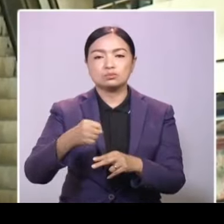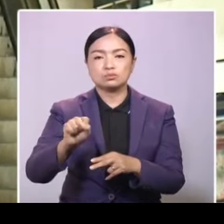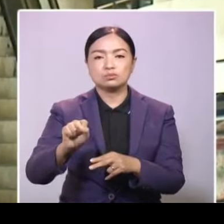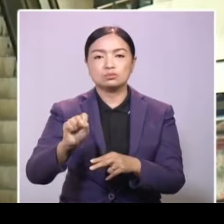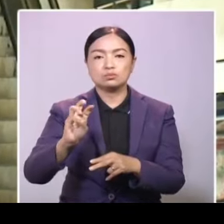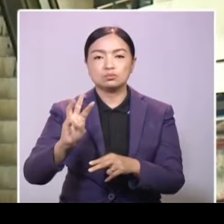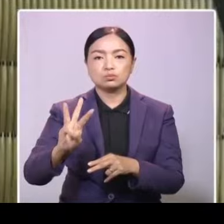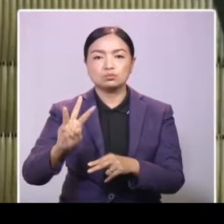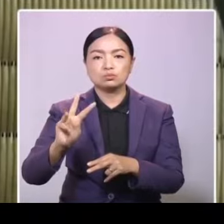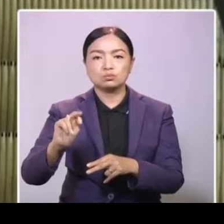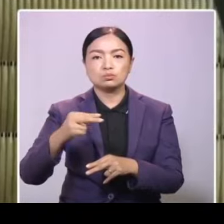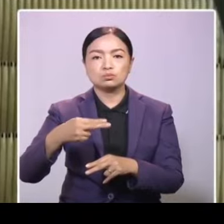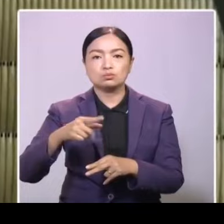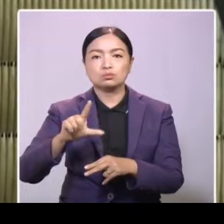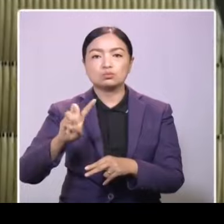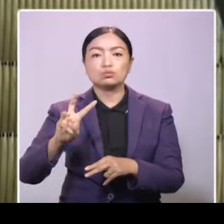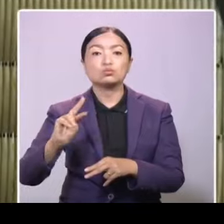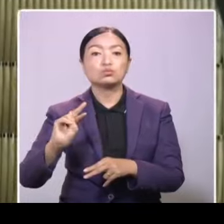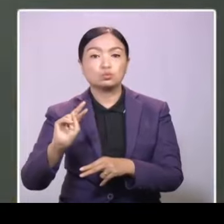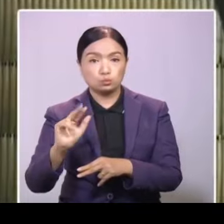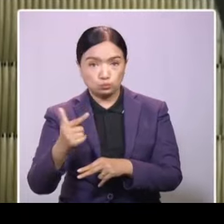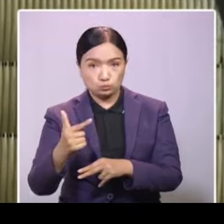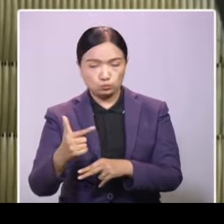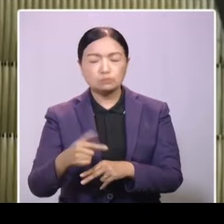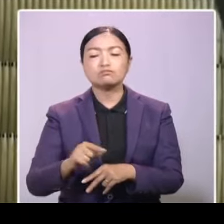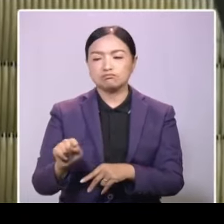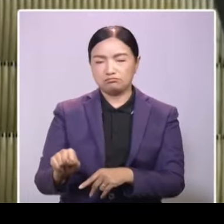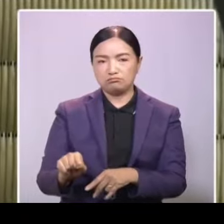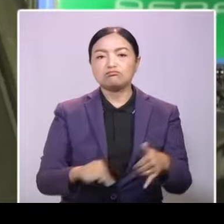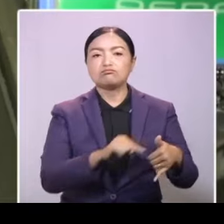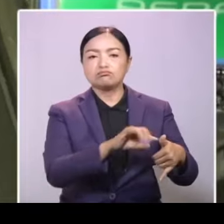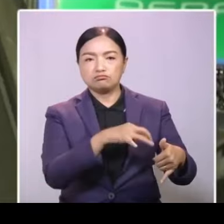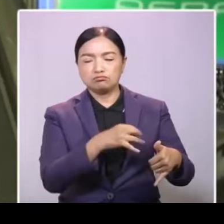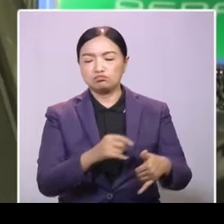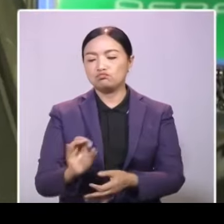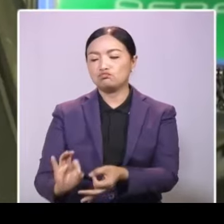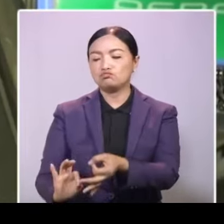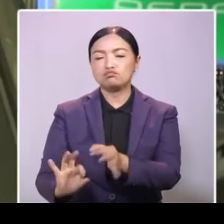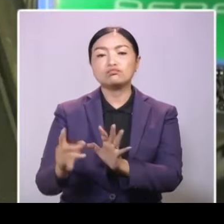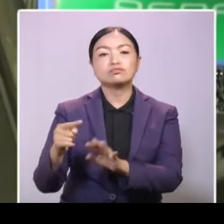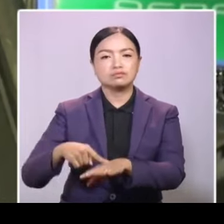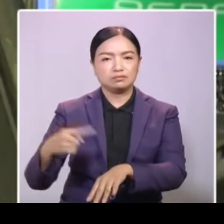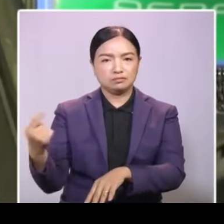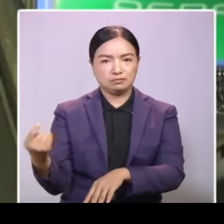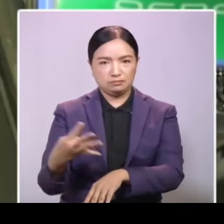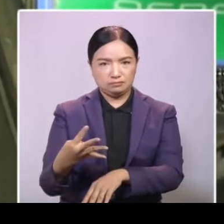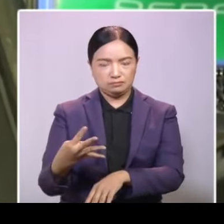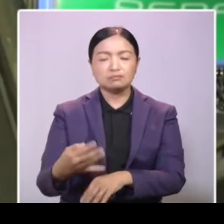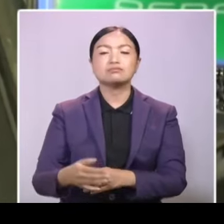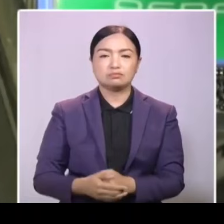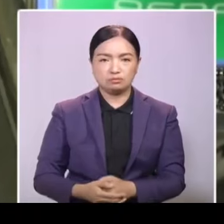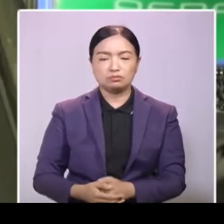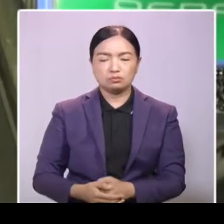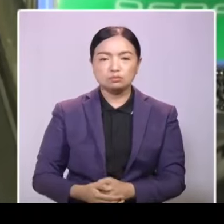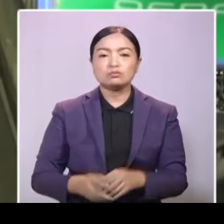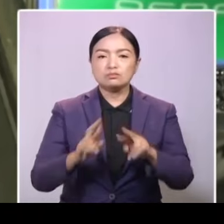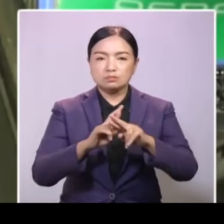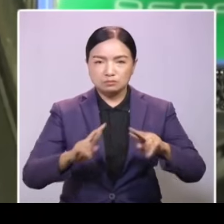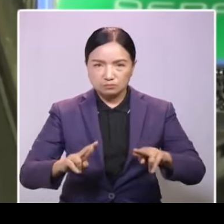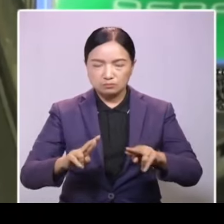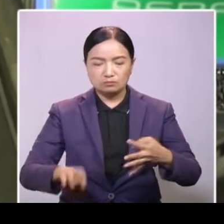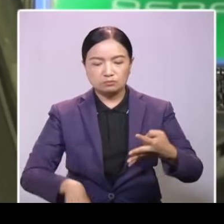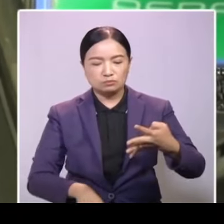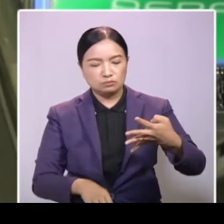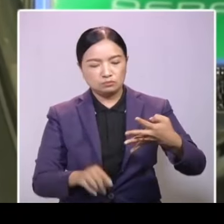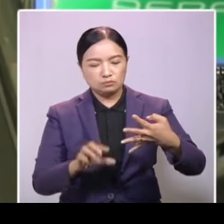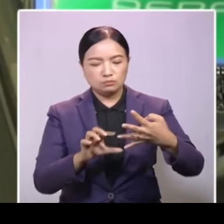แล้วพอตรวจสอบเบื้องต้นจุดที่เกิดเพลิงไหม้เนี่ยนะครับก็เป็นบรรดาร้านค้าที่อยู่ชั้น1กับชั้น2รวมๆแล้ว30ร้านที่ได้รับ